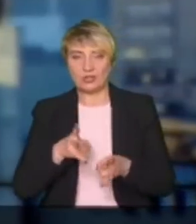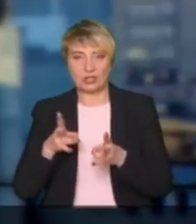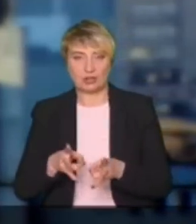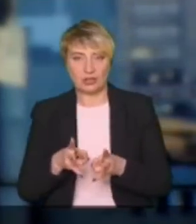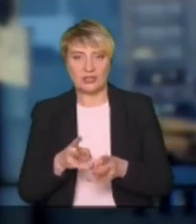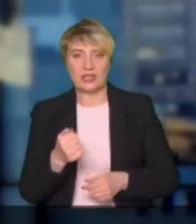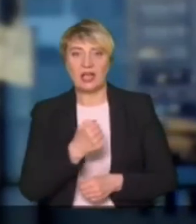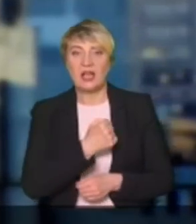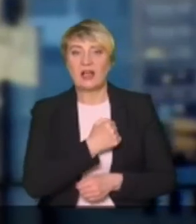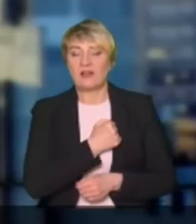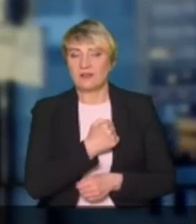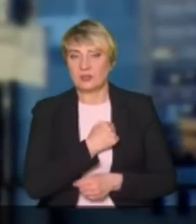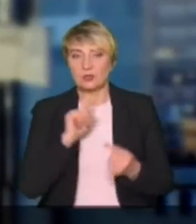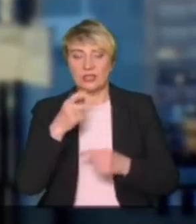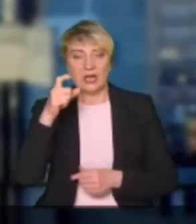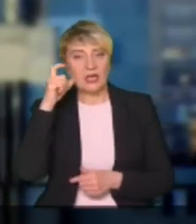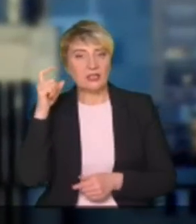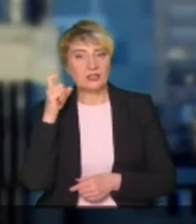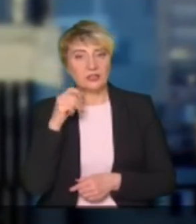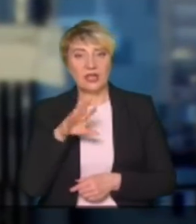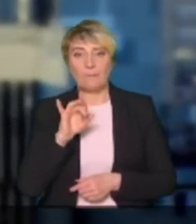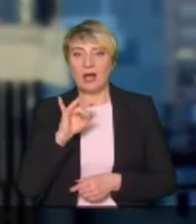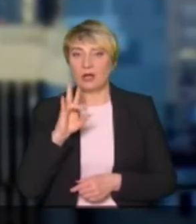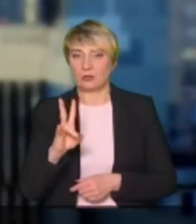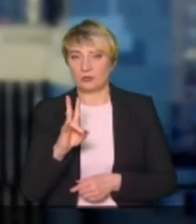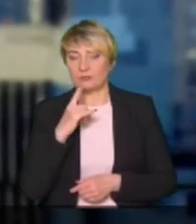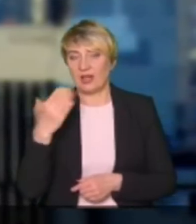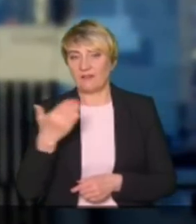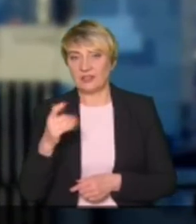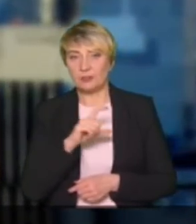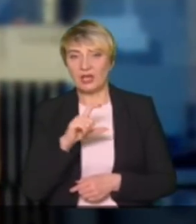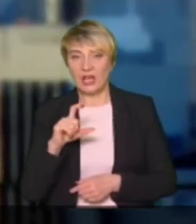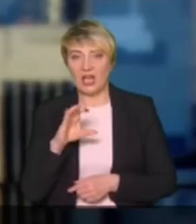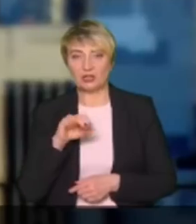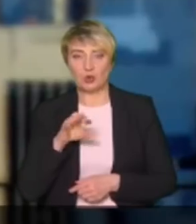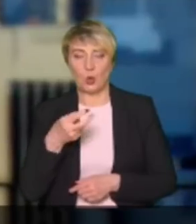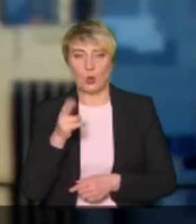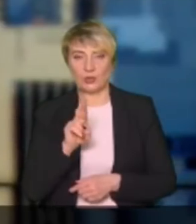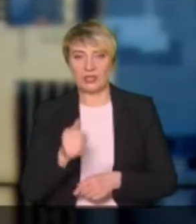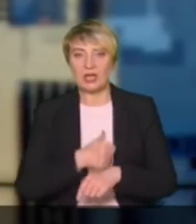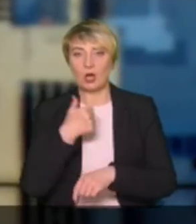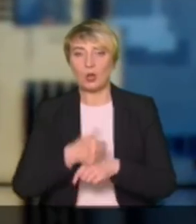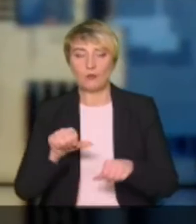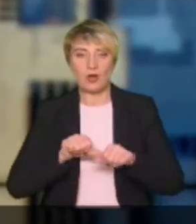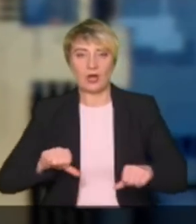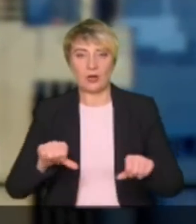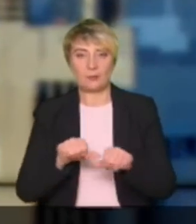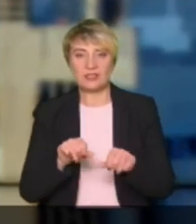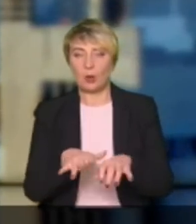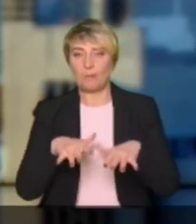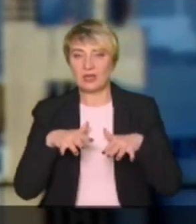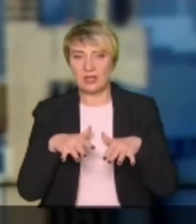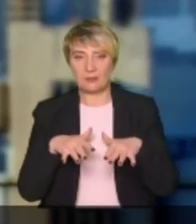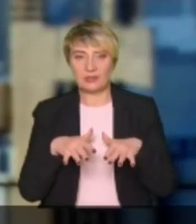З різкою критикою Шольца і Макрона виступили в Естонії. Голова комісії закордонних справ парламенту Марко